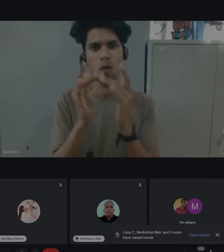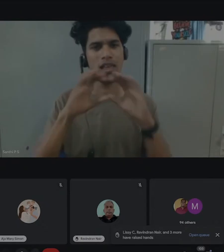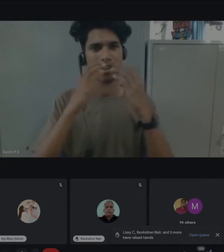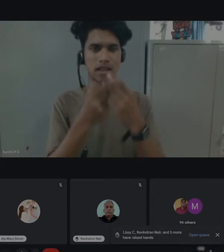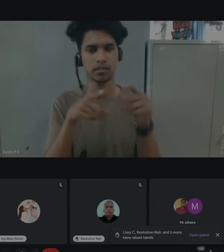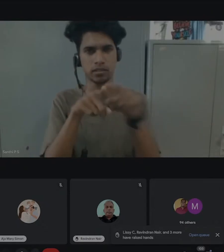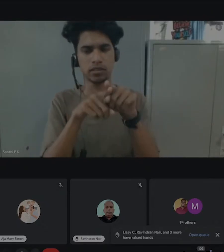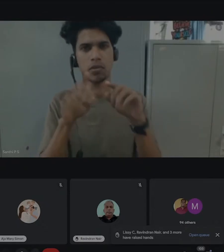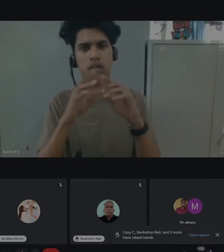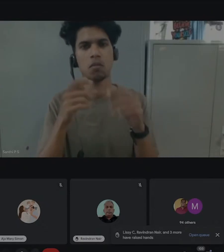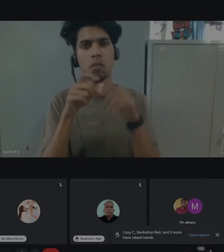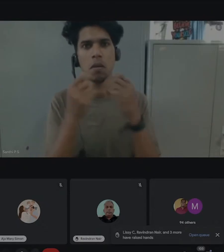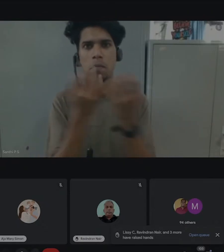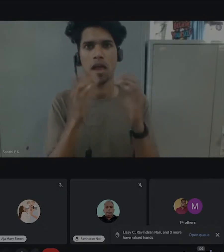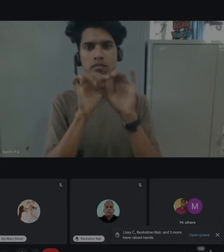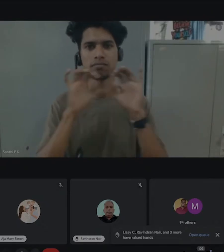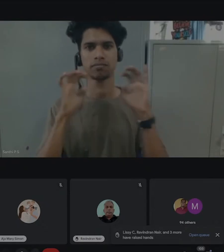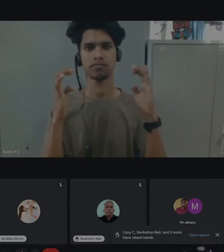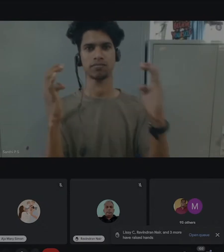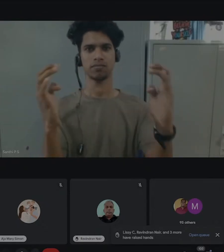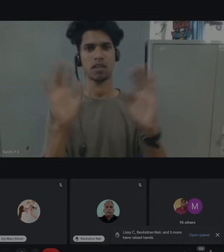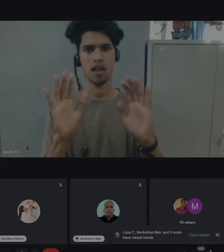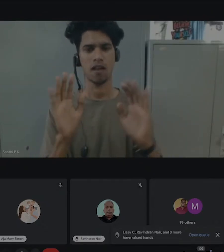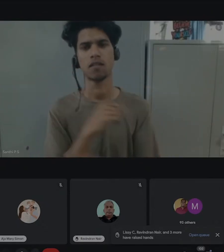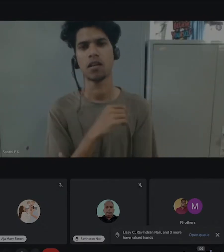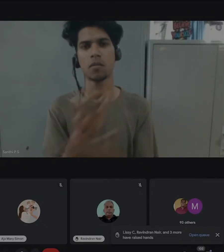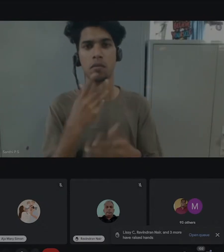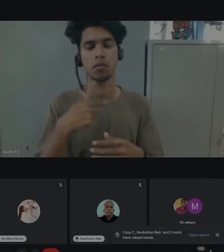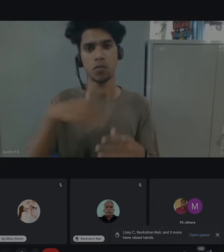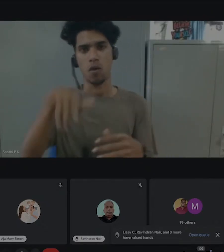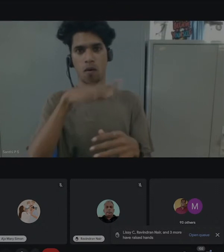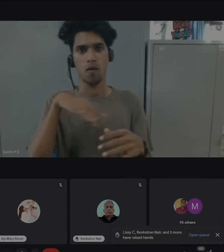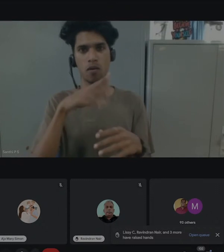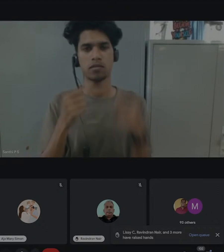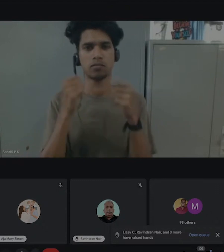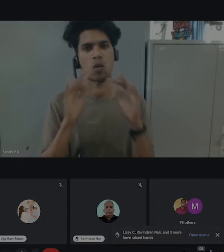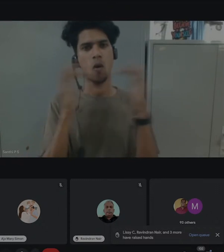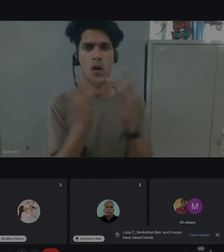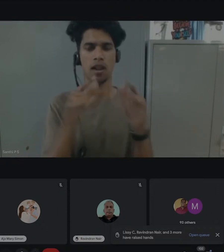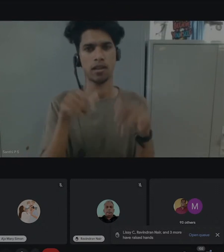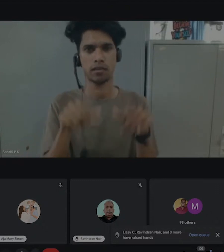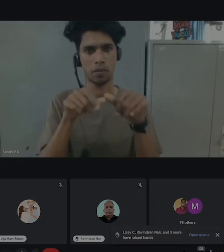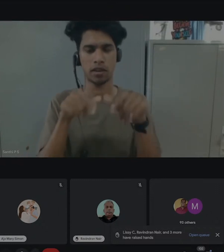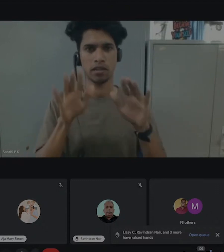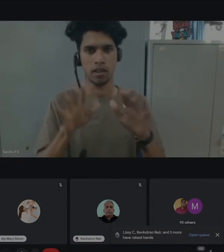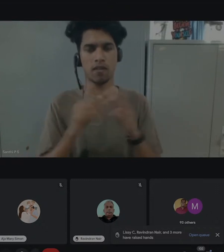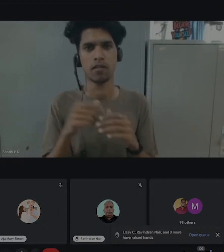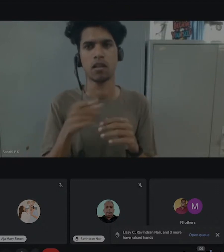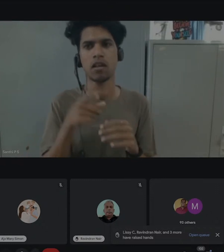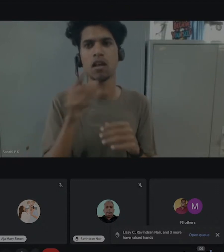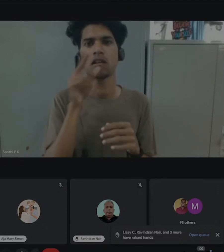അതിനകത്ത് അയാൾക്ക് സ്വന്തമായിട്ട് ഇപ്പൊ നമ്മൾക്കാണെങ്കിൽ പോലും ഒരു ഇതുപോലൊരു സാഹചര്യത്തിൽ ഇപ്പൊ നമുക്കൊരു ഓൺലൈൻ മീറ്റിംഗ് ആണ്, ഇതിനകത്ത് സംസാരിക്കാൻ